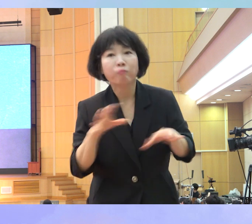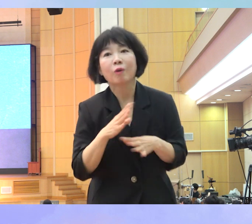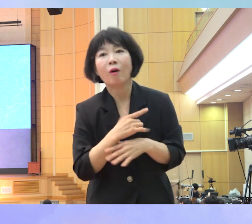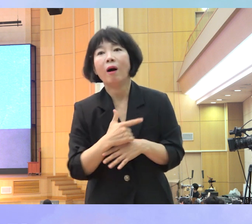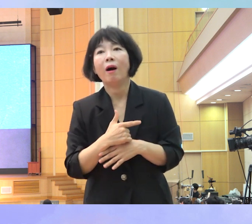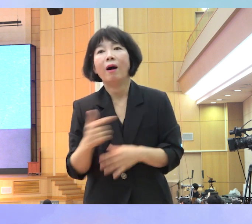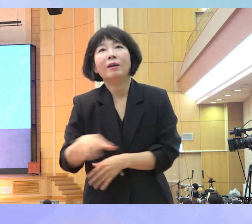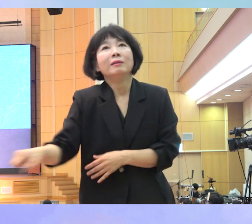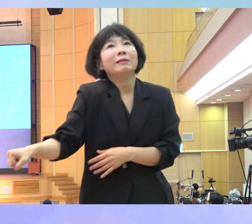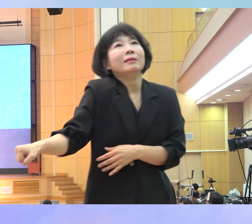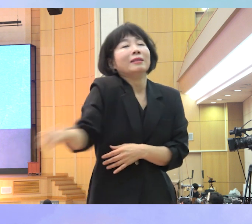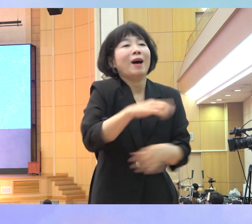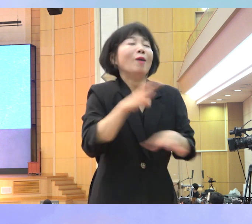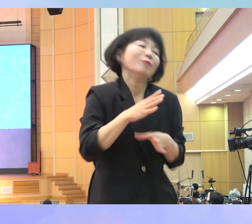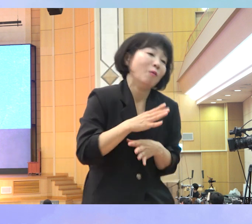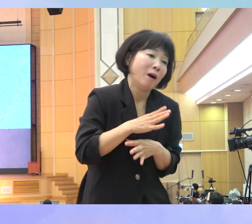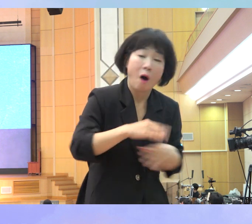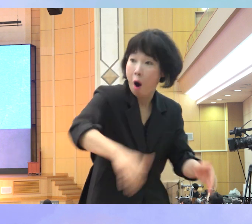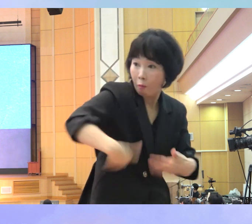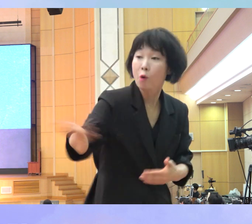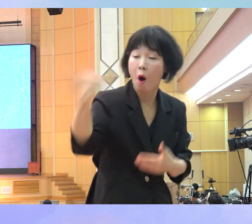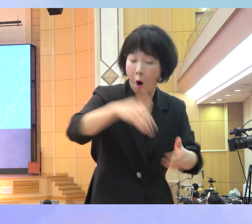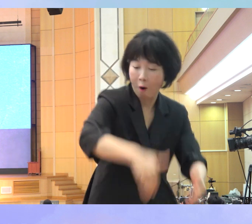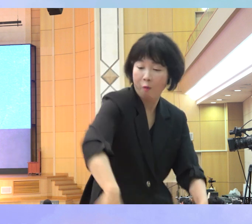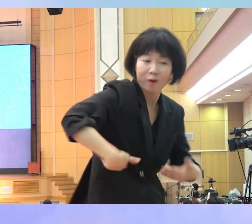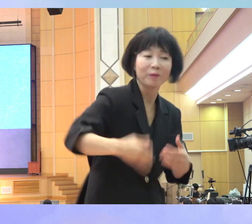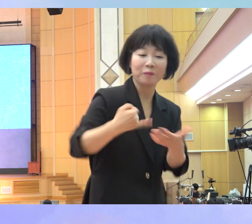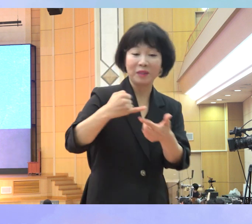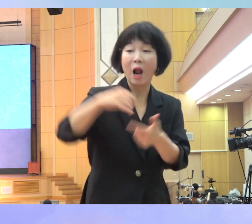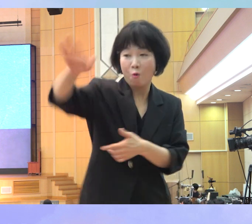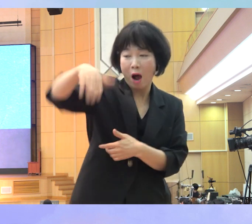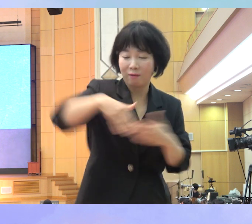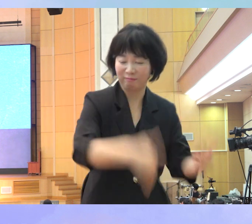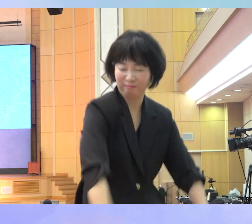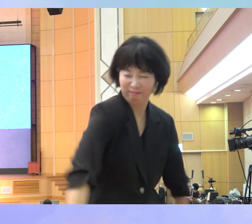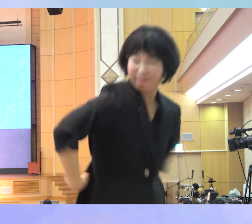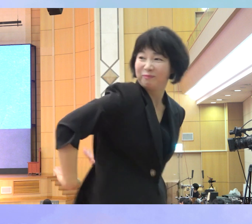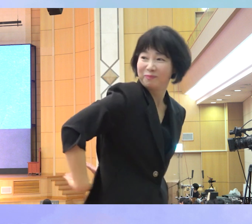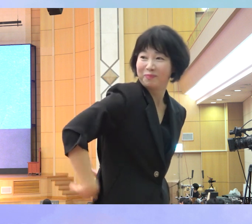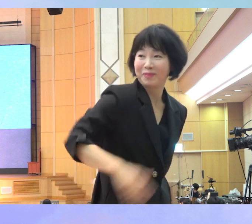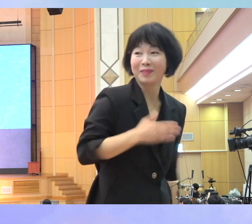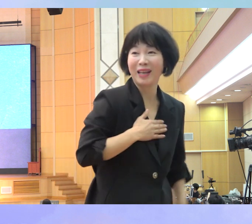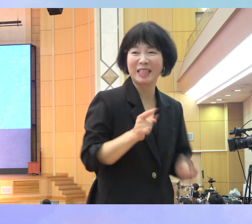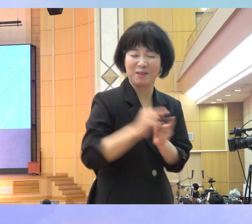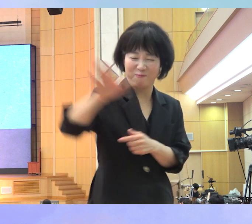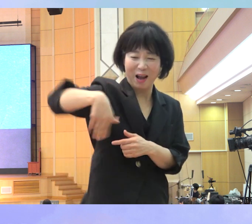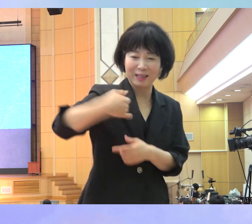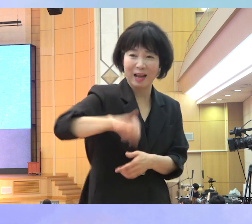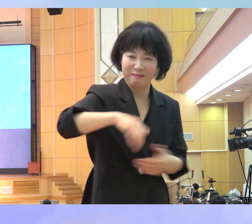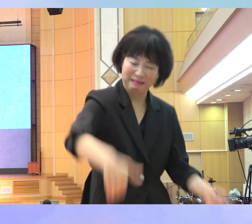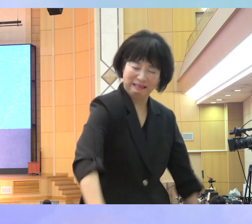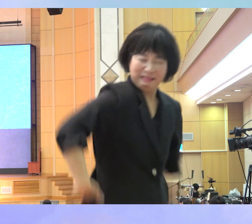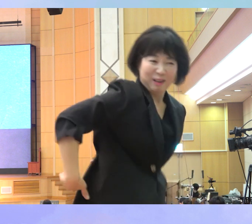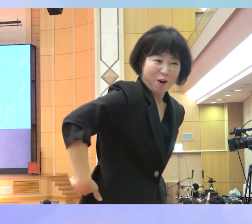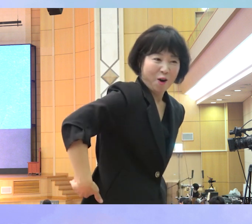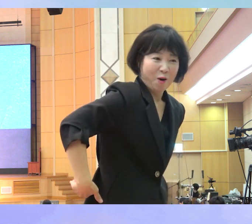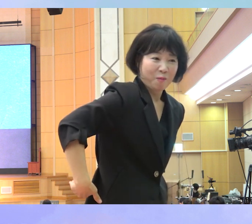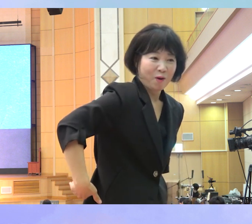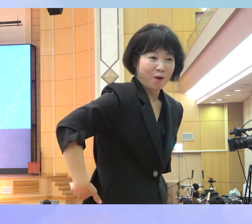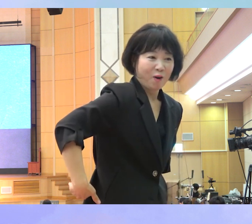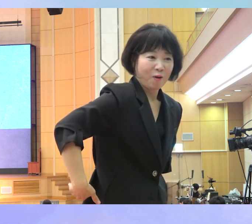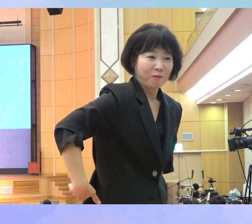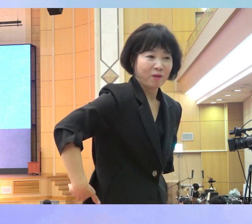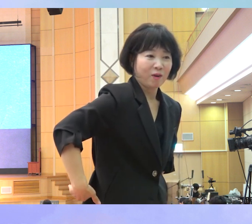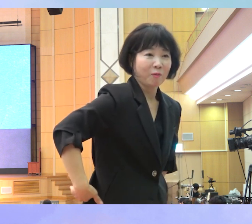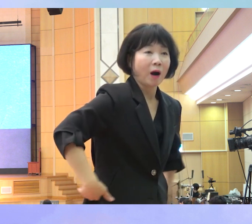손잡고 가는데 업어줘? 그래서 업었어요. 그 큰 아이를. 근데 업고 몇 발자국 가니까